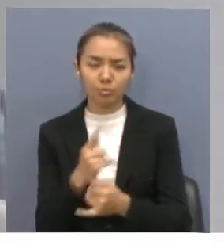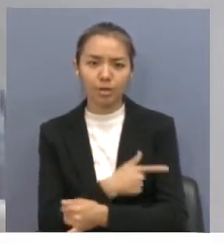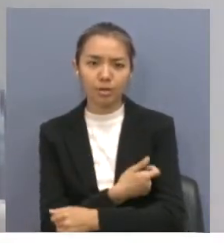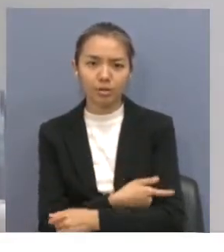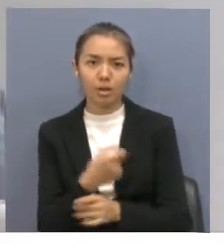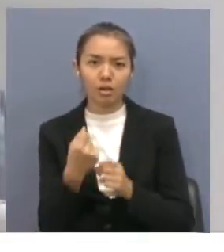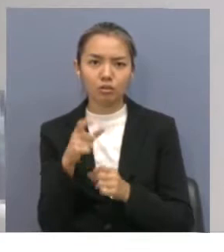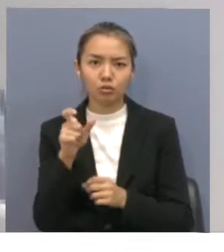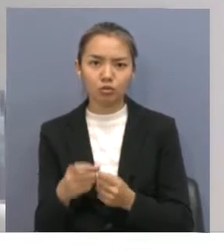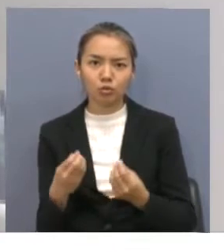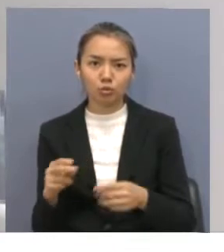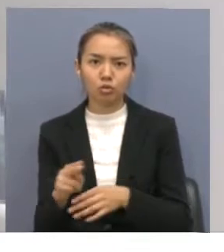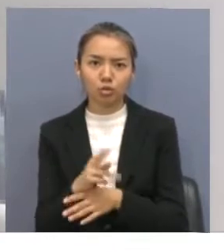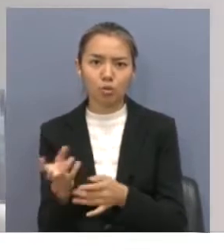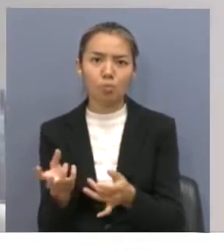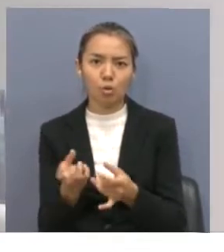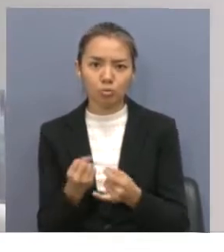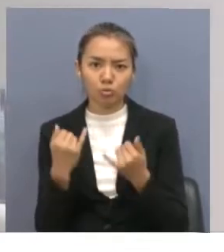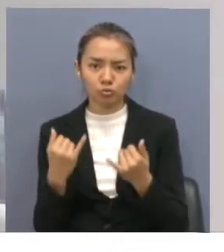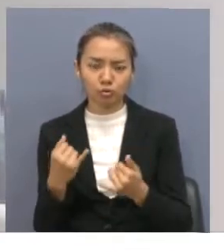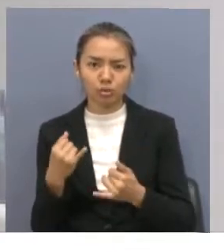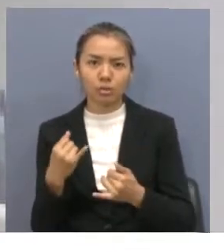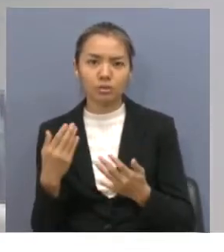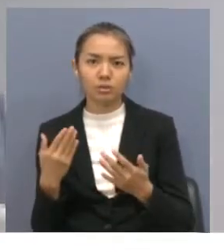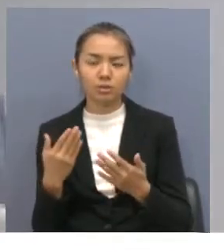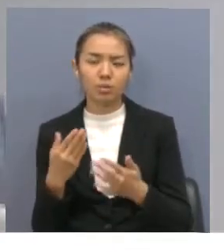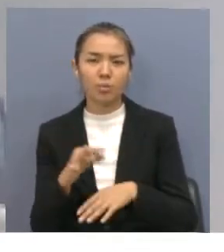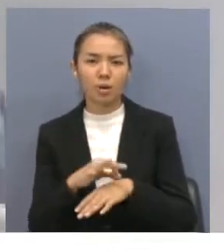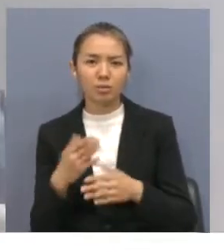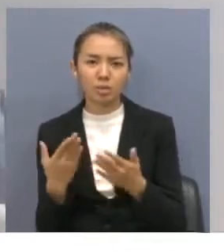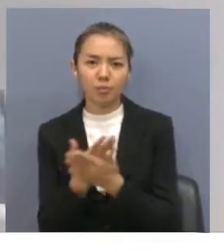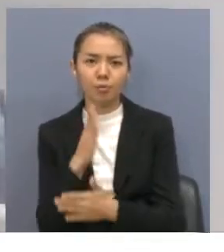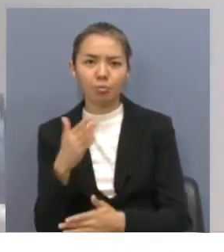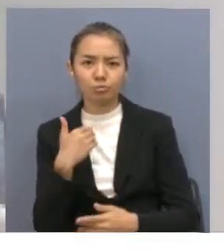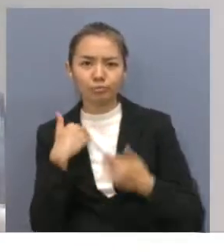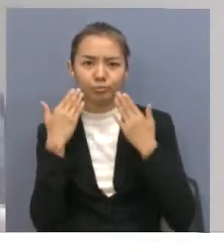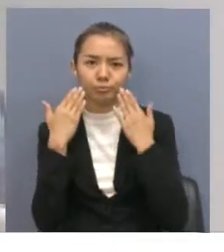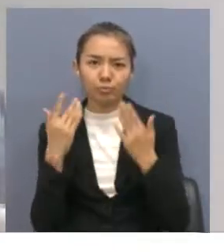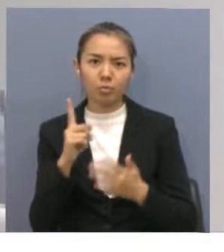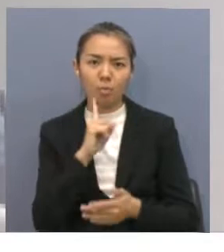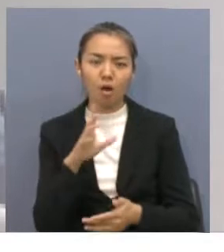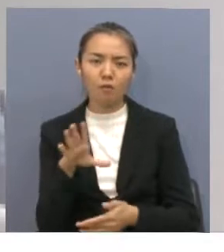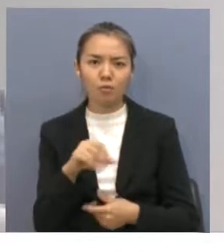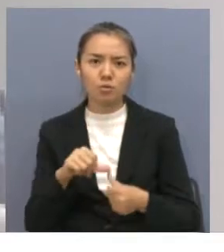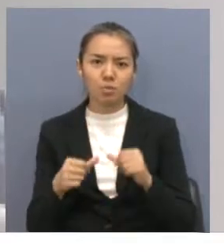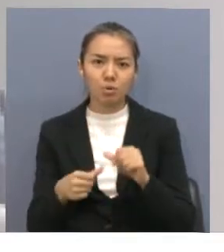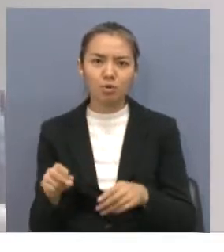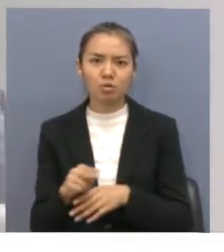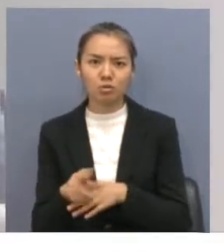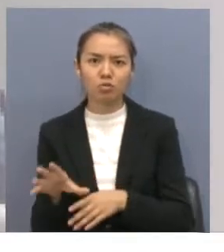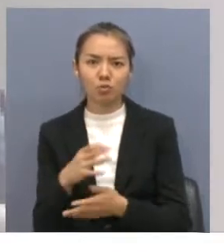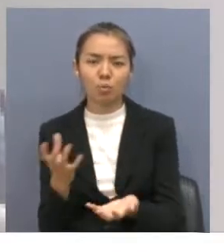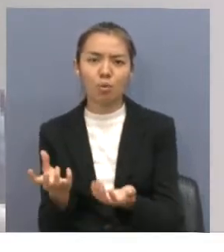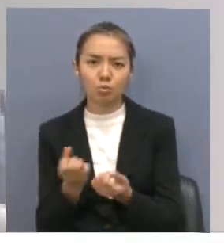ауруханада 11 адам әлі де ем алып жатыр. Яғни бүгінде дерттің беті қайтып келеді деген сөз. Науқастардың жағдайы тұрақты. Барлық ем-дом шараларын